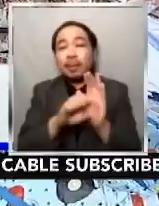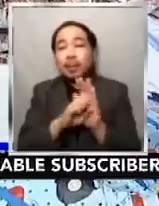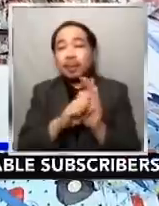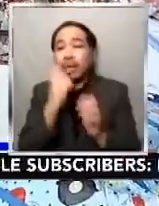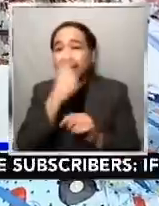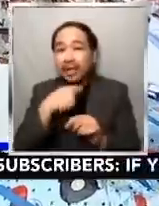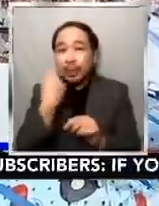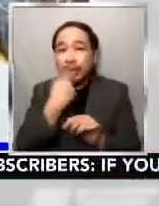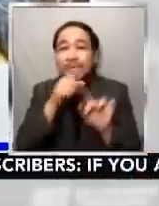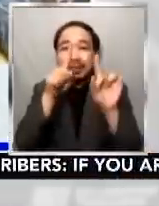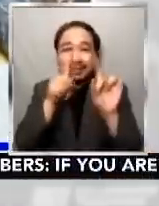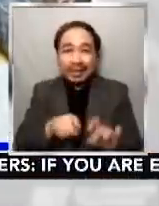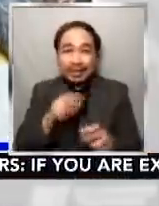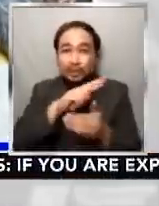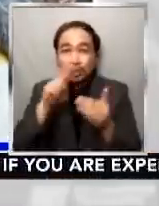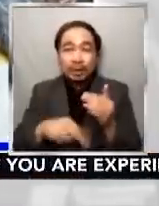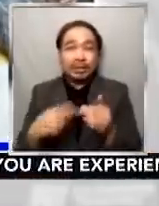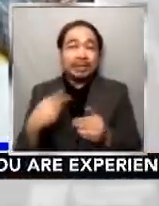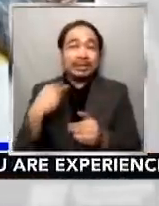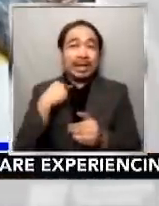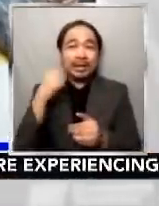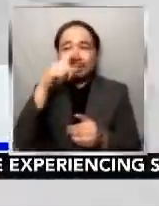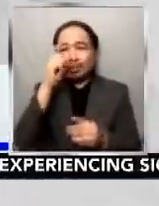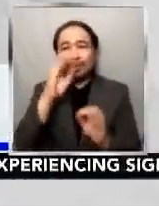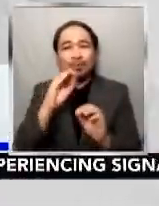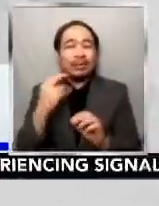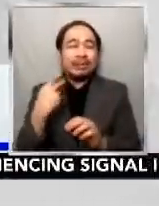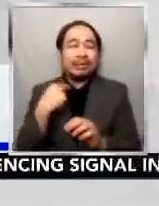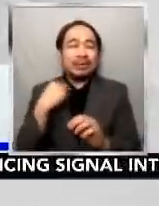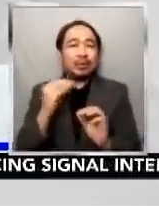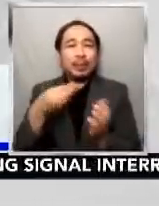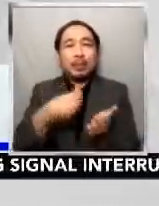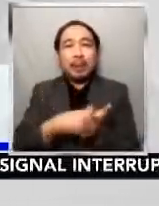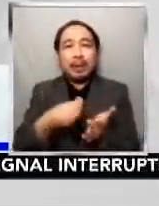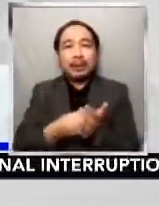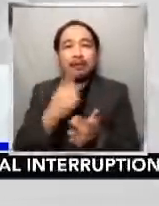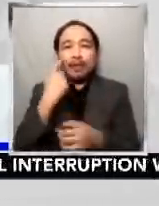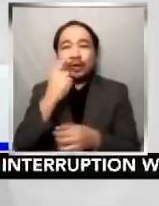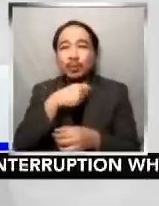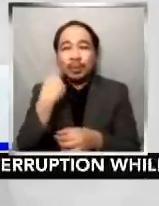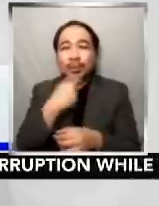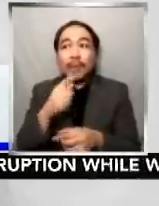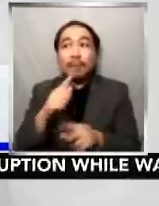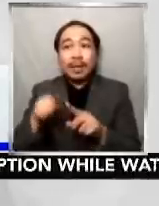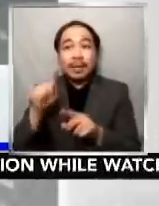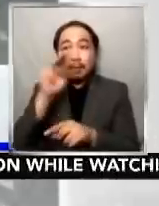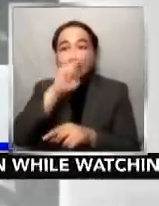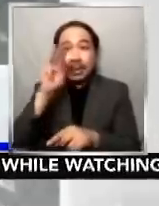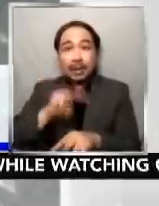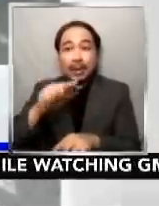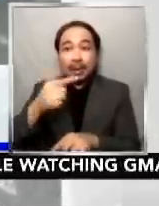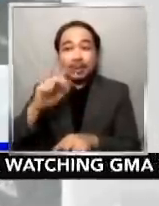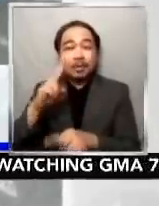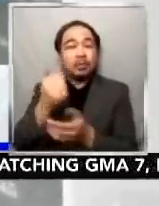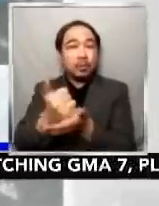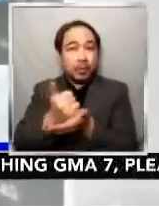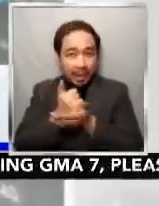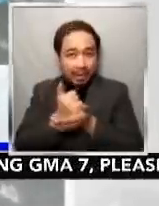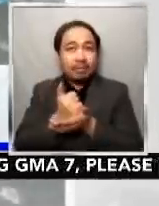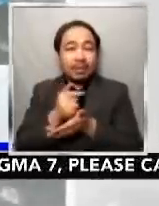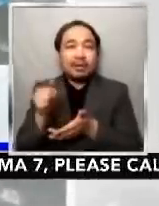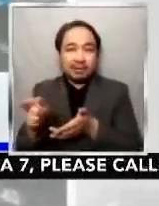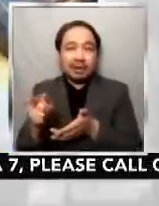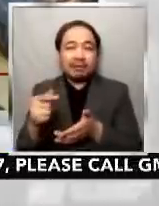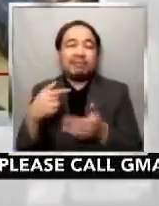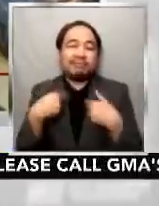namang perang pampaswab. Sa tulong ng Manila LGU nakapagpaswab kanina umaga si Jeneline, dalawang anak at asawa para makabiyahe sa